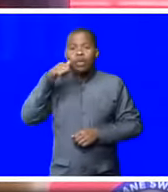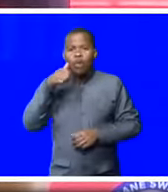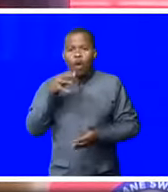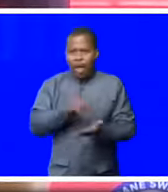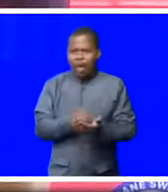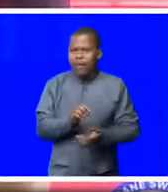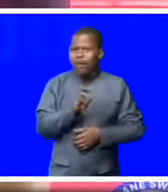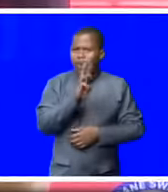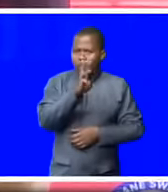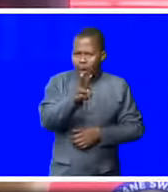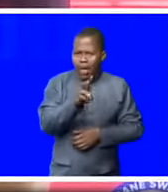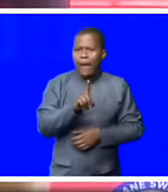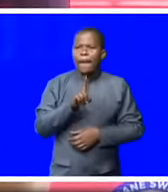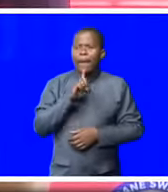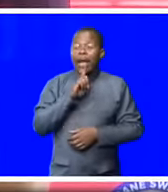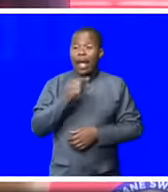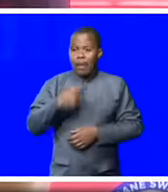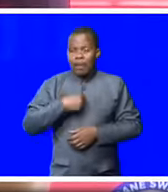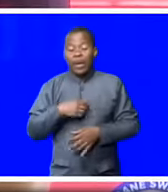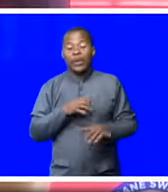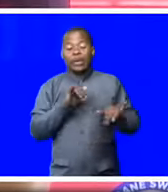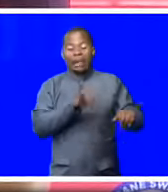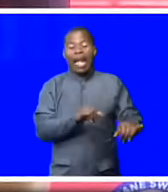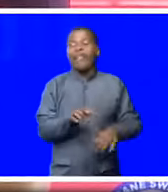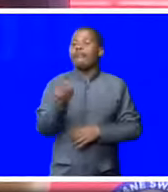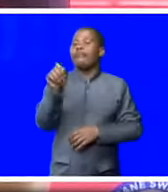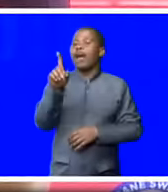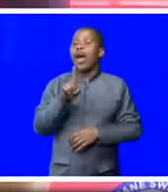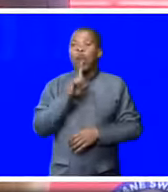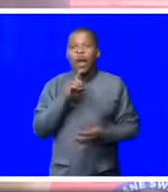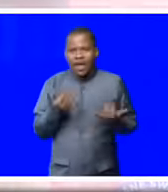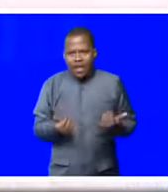ngisayinile wonke ngifika nyalo ngisayine lida ke